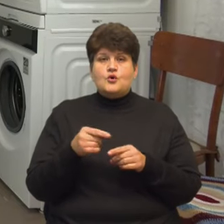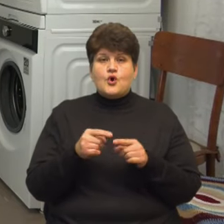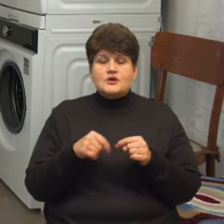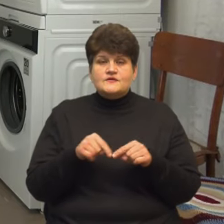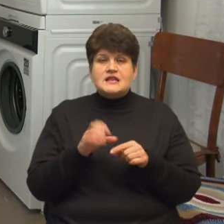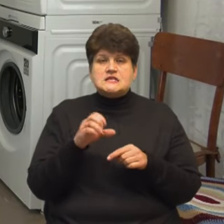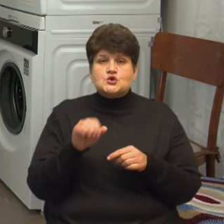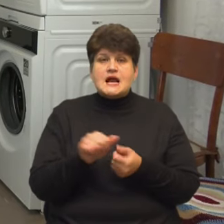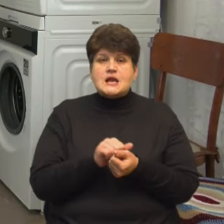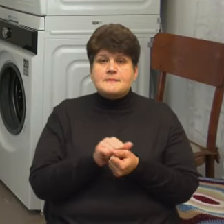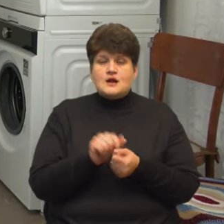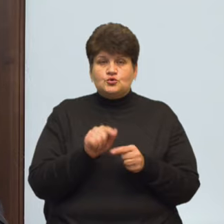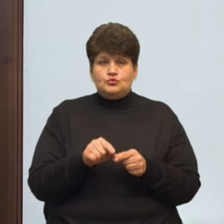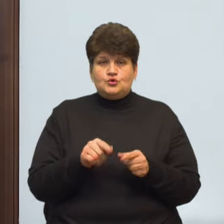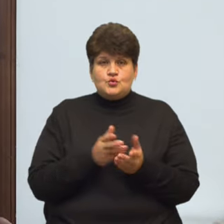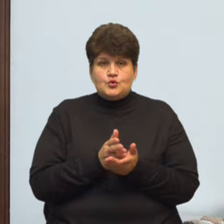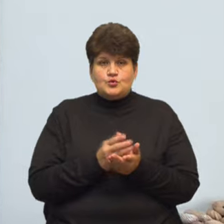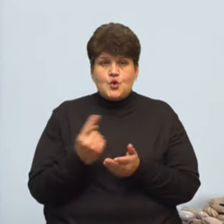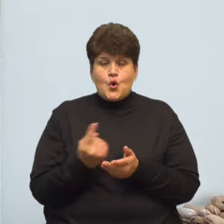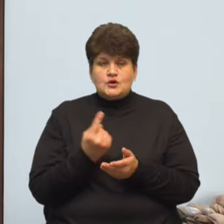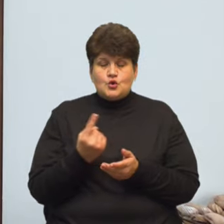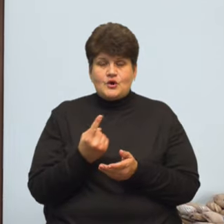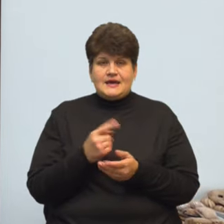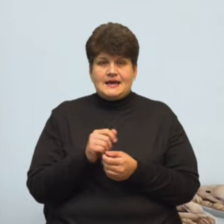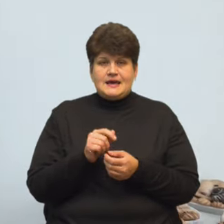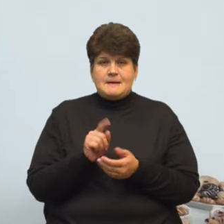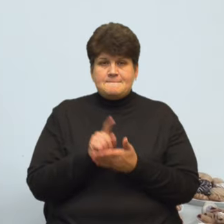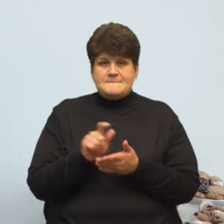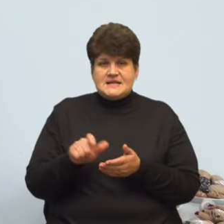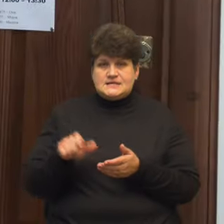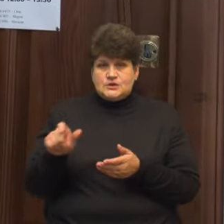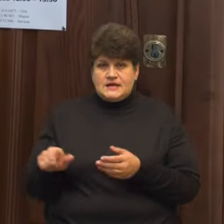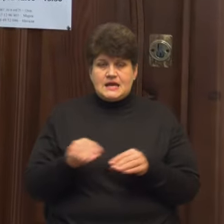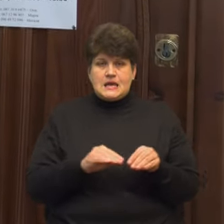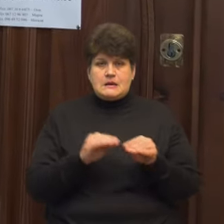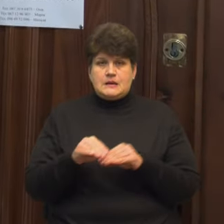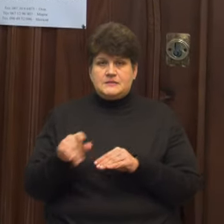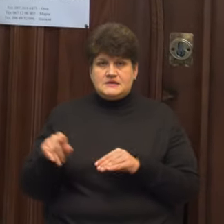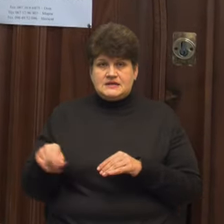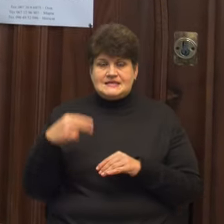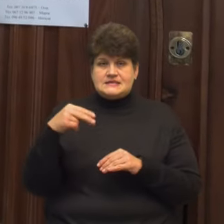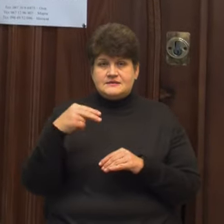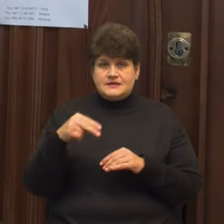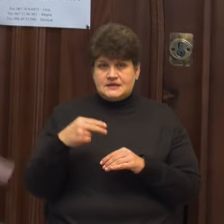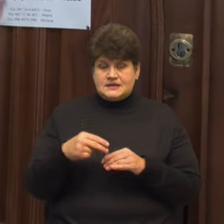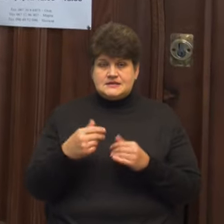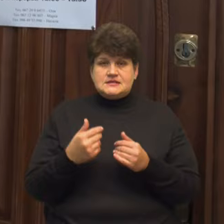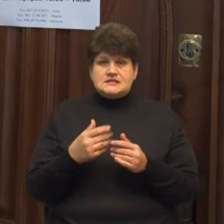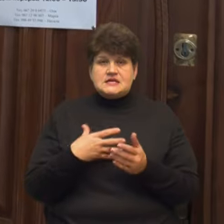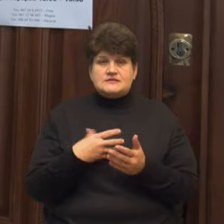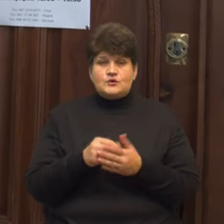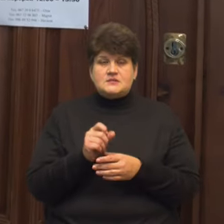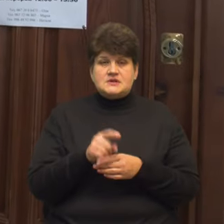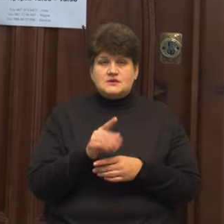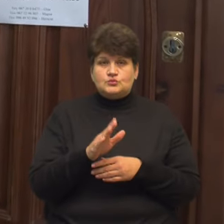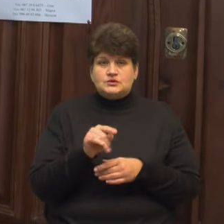обслуговуватимуть зокрема одиноких пенсіонерів та переселенців розповідає отець Іван Яворський двінниця вона буде використовуваться за своїм призначенням там в